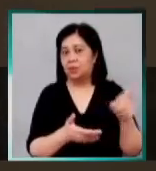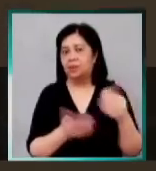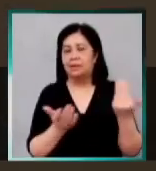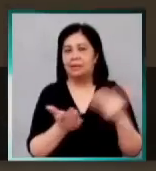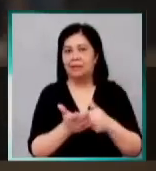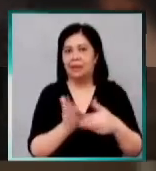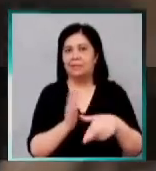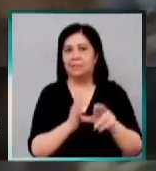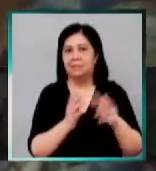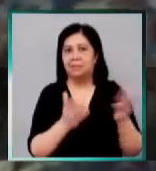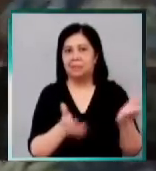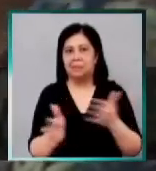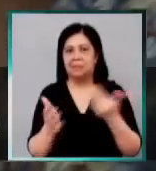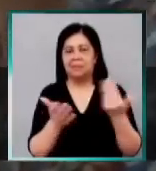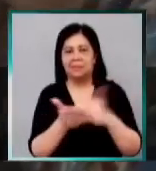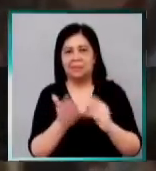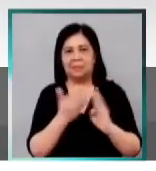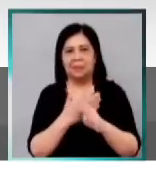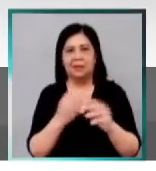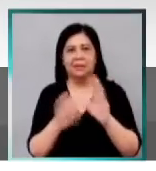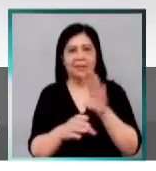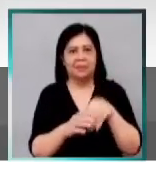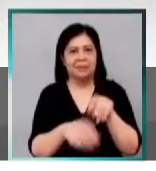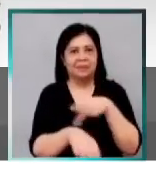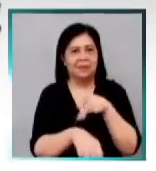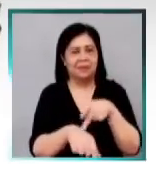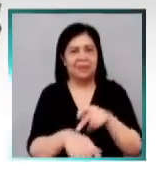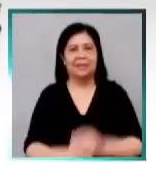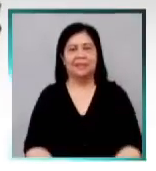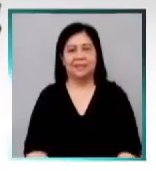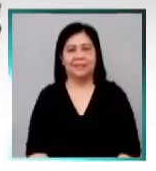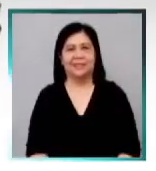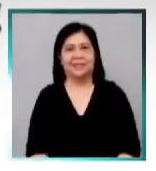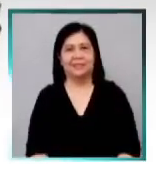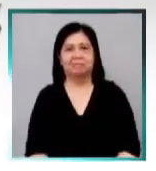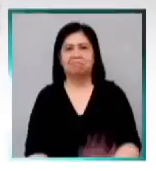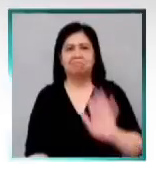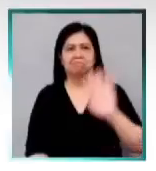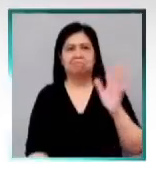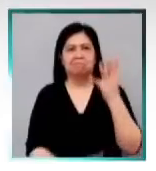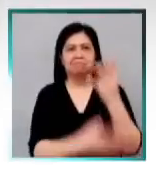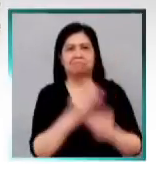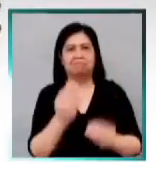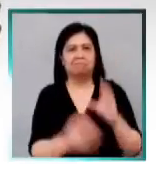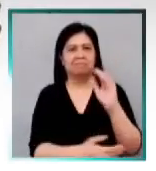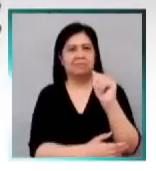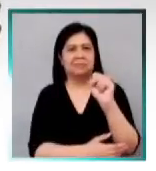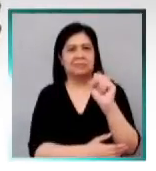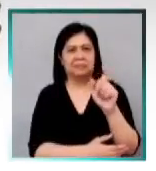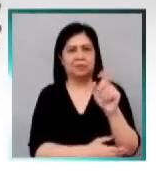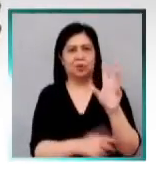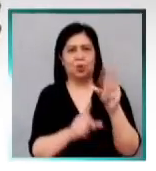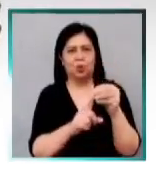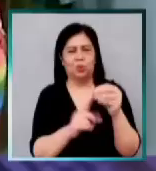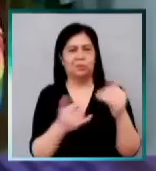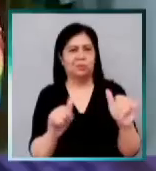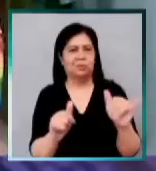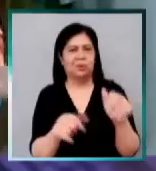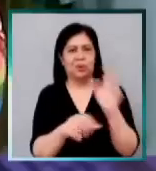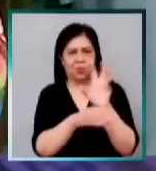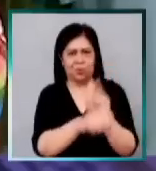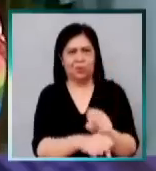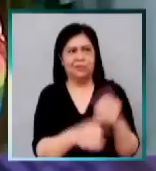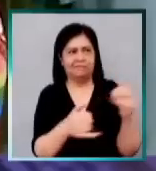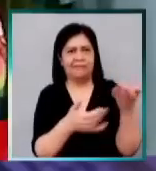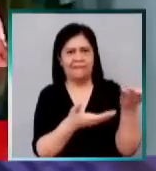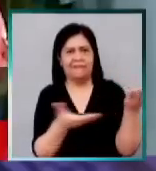unti-unti kabilang sa Pilipinas. Kasi never naman nag-die out yung cassette culture. Ano siya, it's always been ongoing.